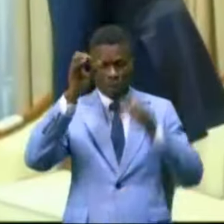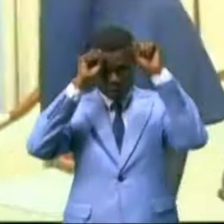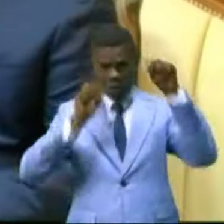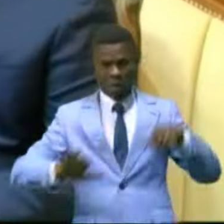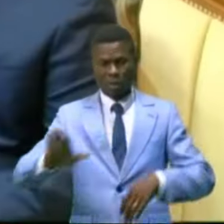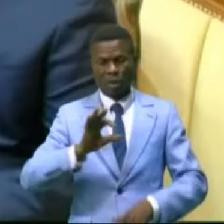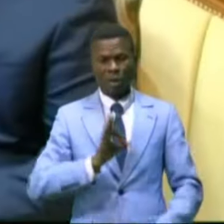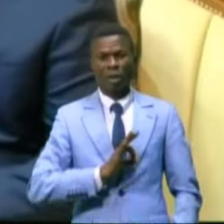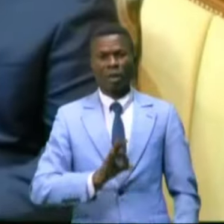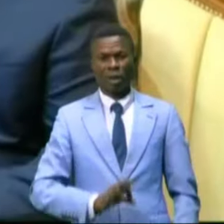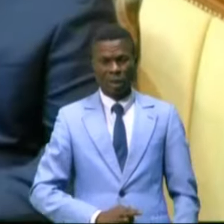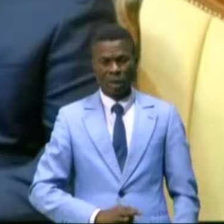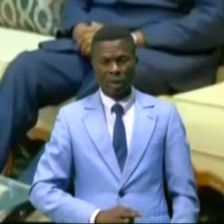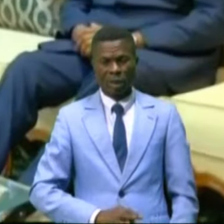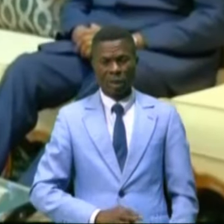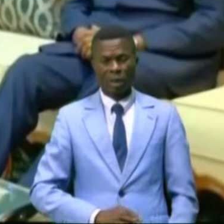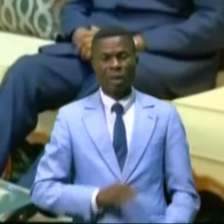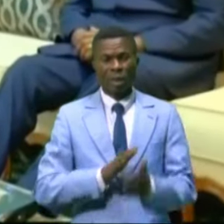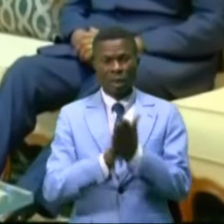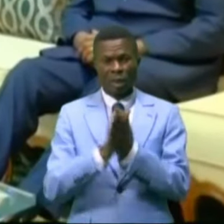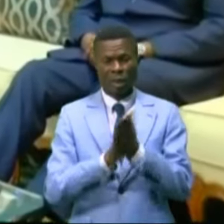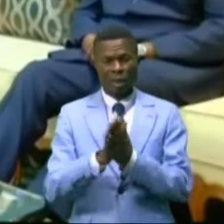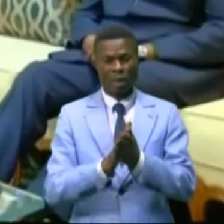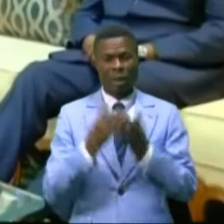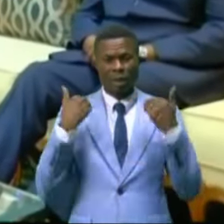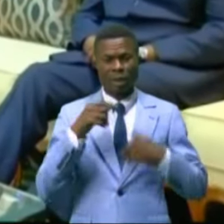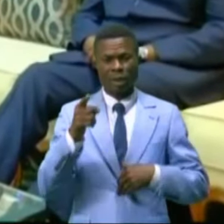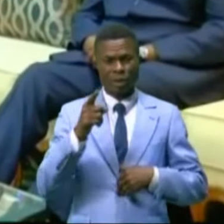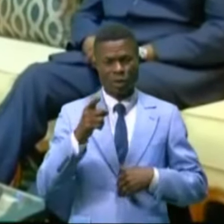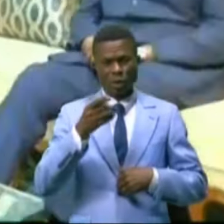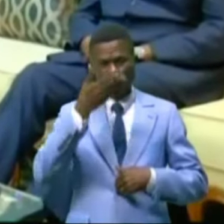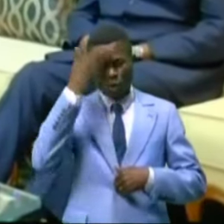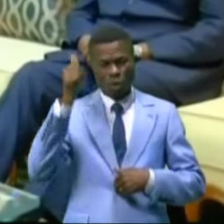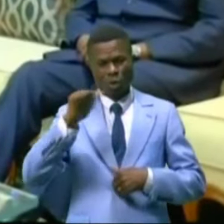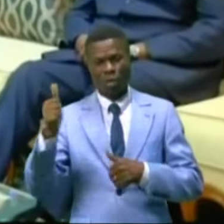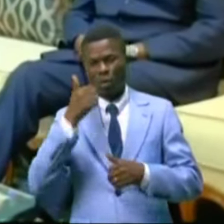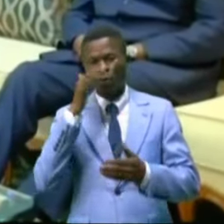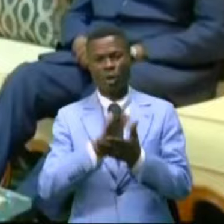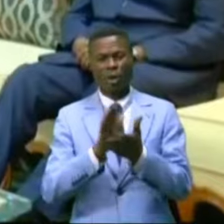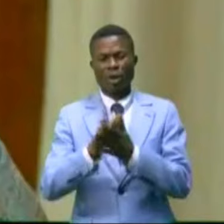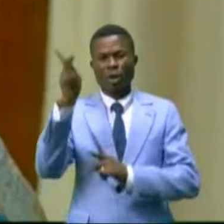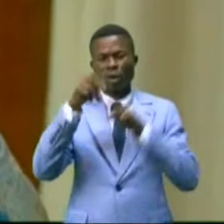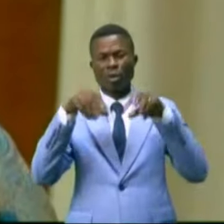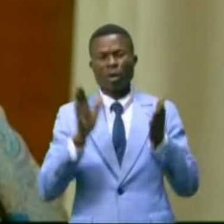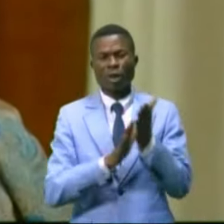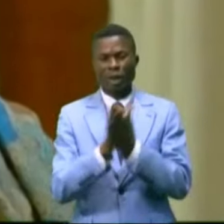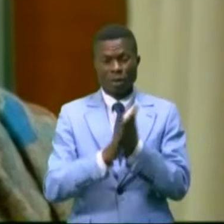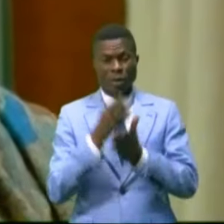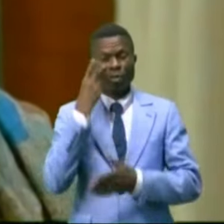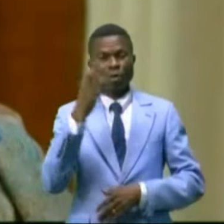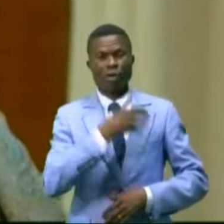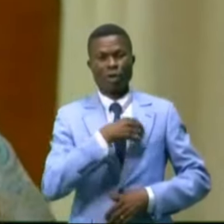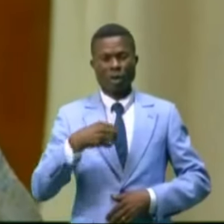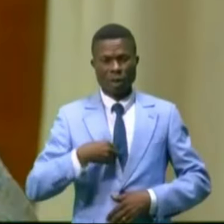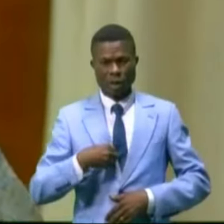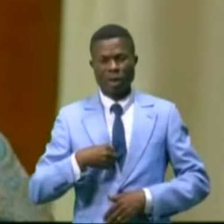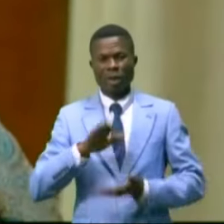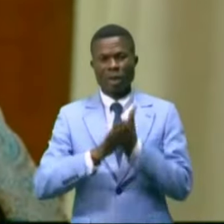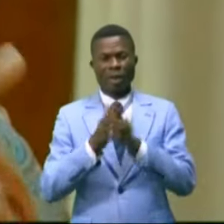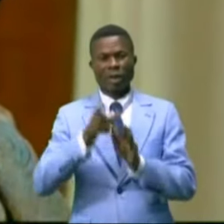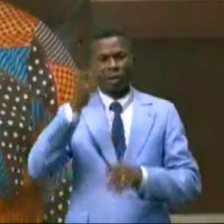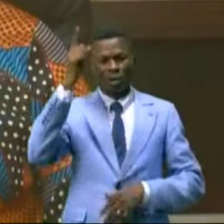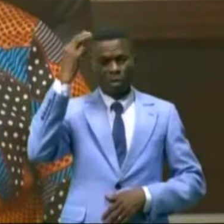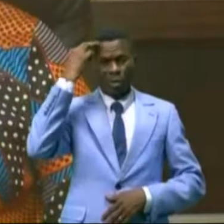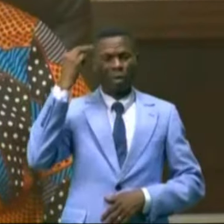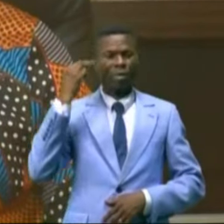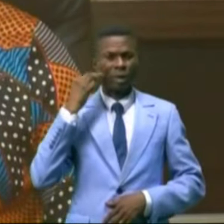teked tchilombo sur sa prestigieuse personne ne retient pas les éloges de compatriotes qui souhait voir la femme occuper les postes de